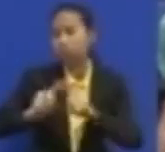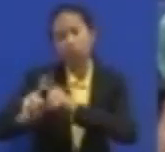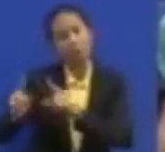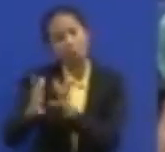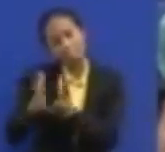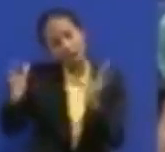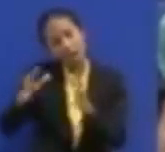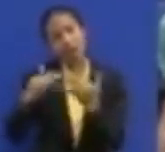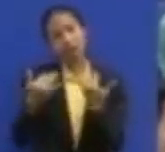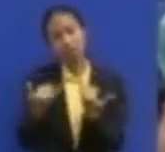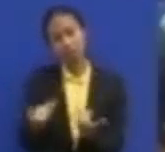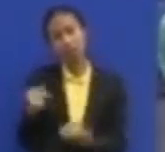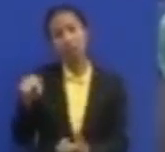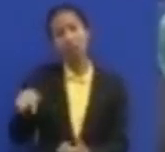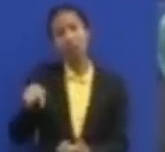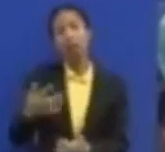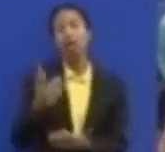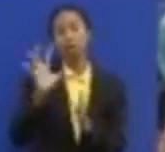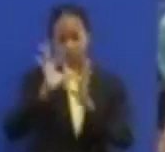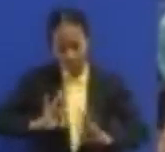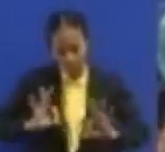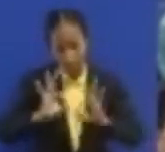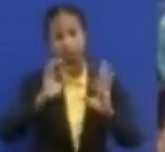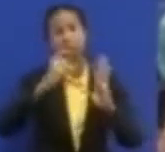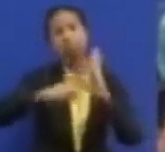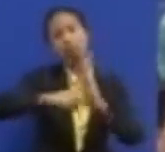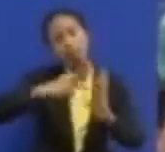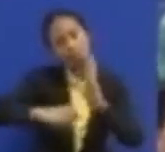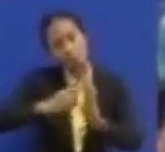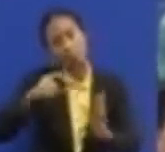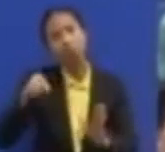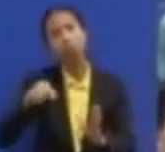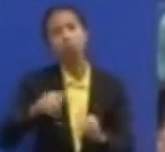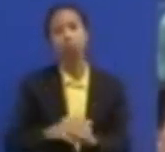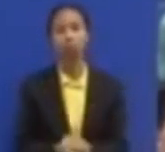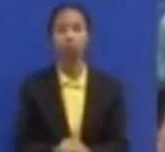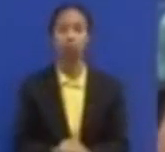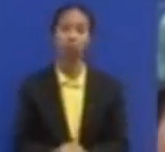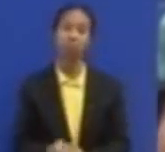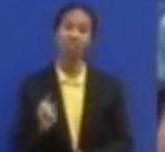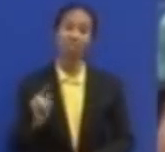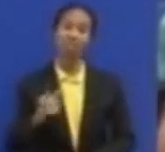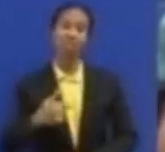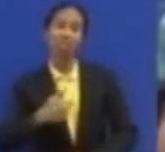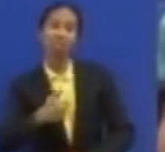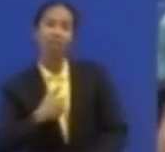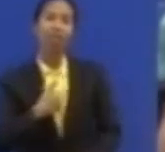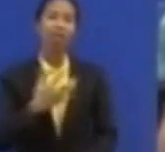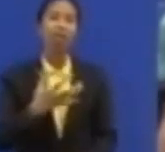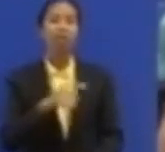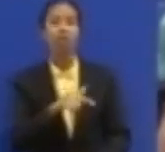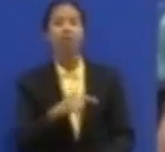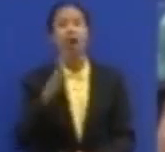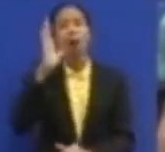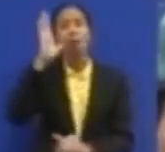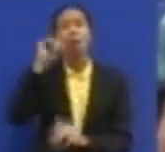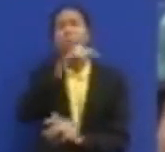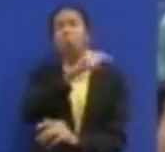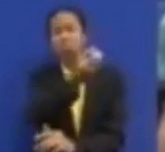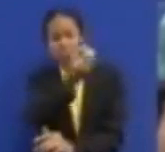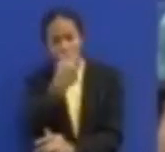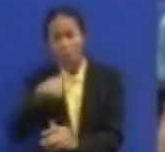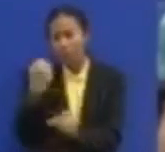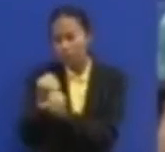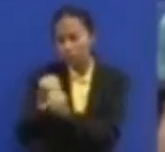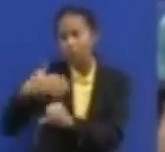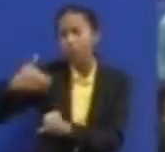านี้มันเป็นสภาเหตุและผลตะกี้จริงๆว่าผมก็อยากให้คุณพ่อมาตั้งยติใหม่แต่คุณพ่อบอกว่ามันเดินไปไกลแล้วเอาเมื่อไกลก็